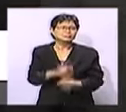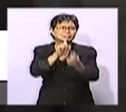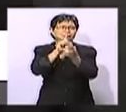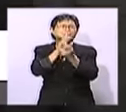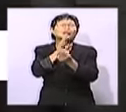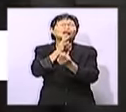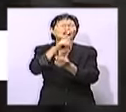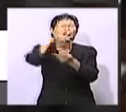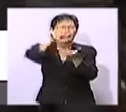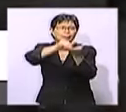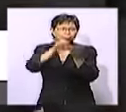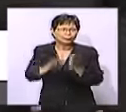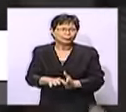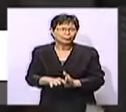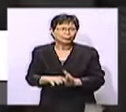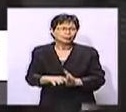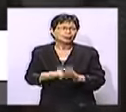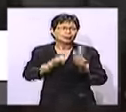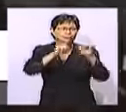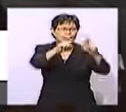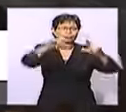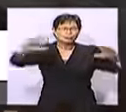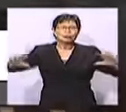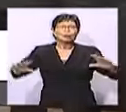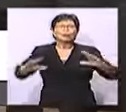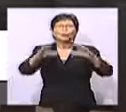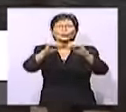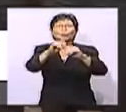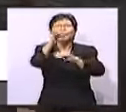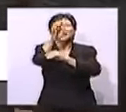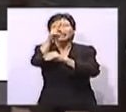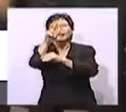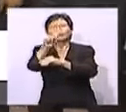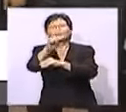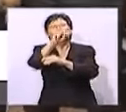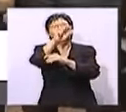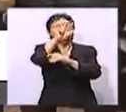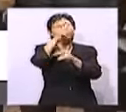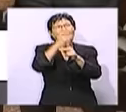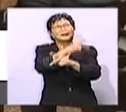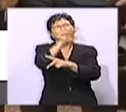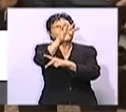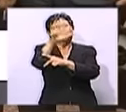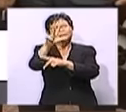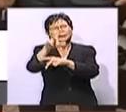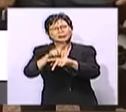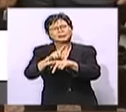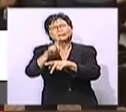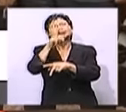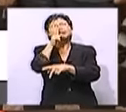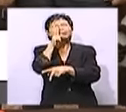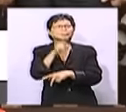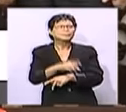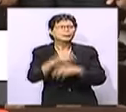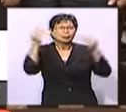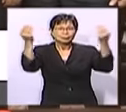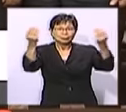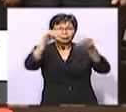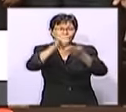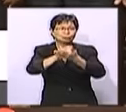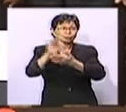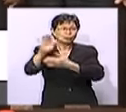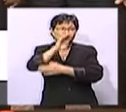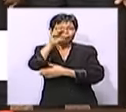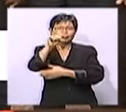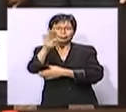Beliau bercakap kepada pemberita selepas menghadiri Kongres KFA kali ke-43 di Wisma Darul Aman Alostar. Pada majlis itu, beliau yang